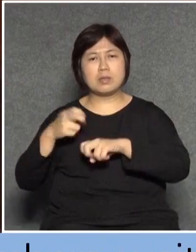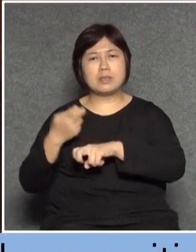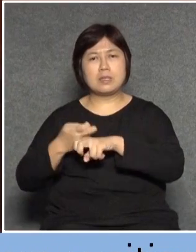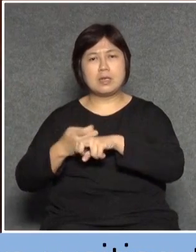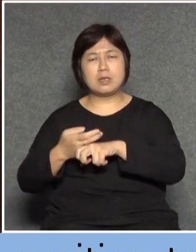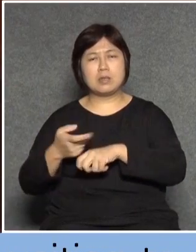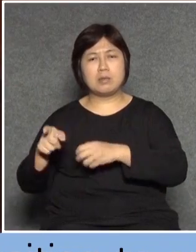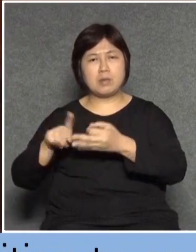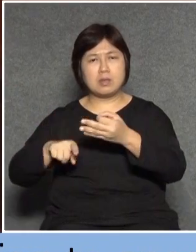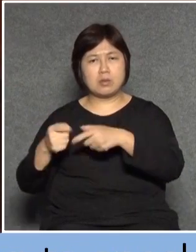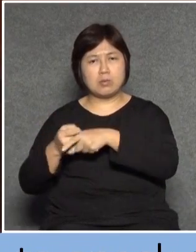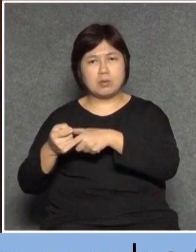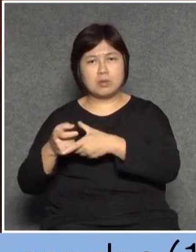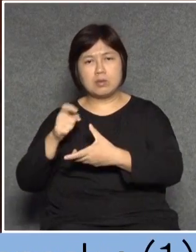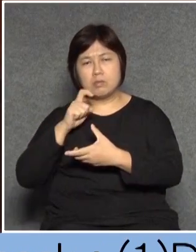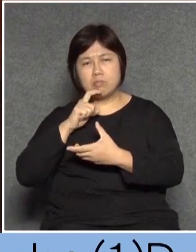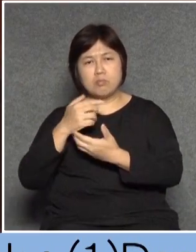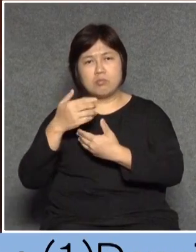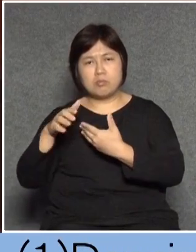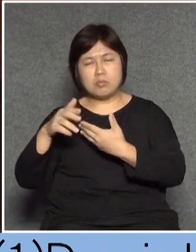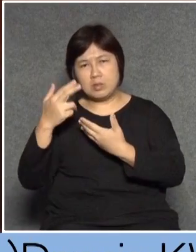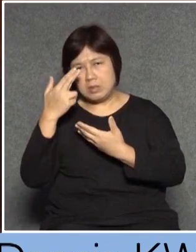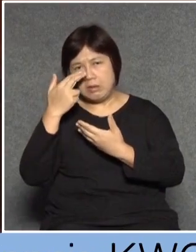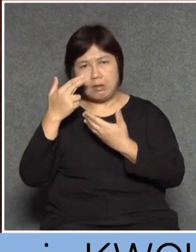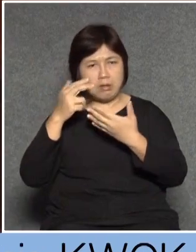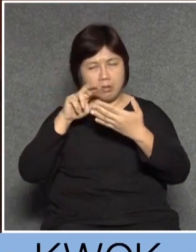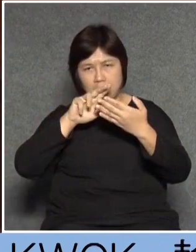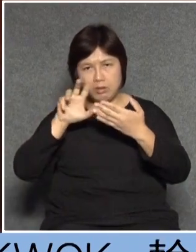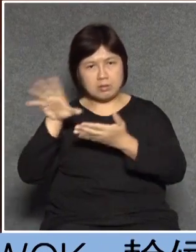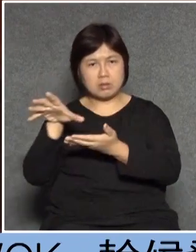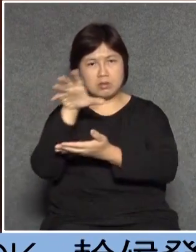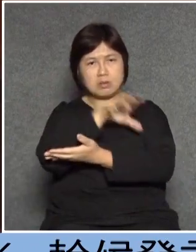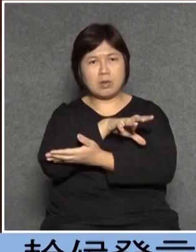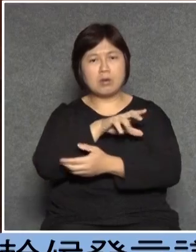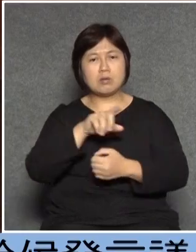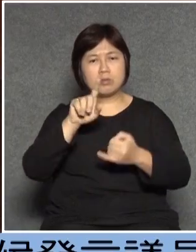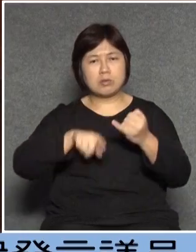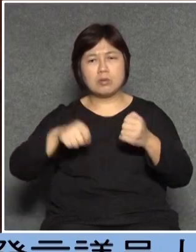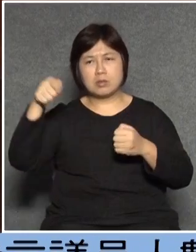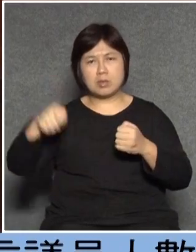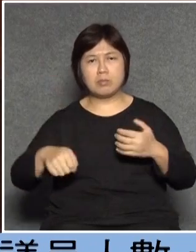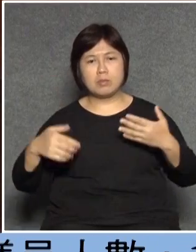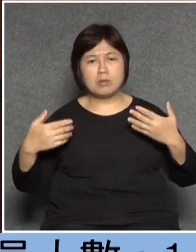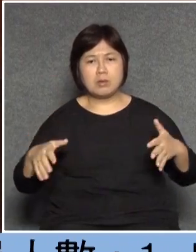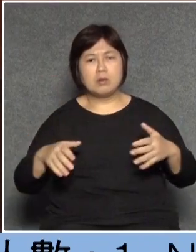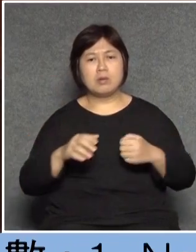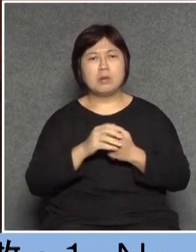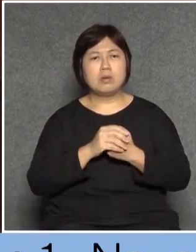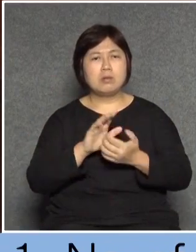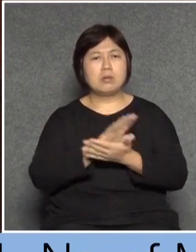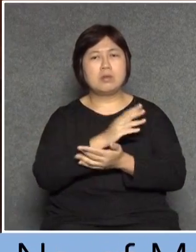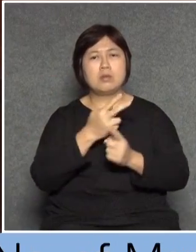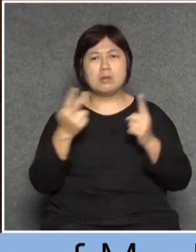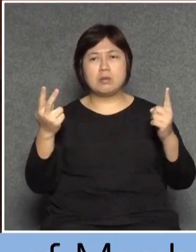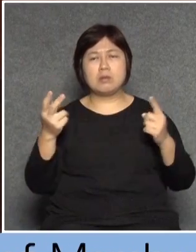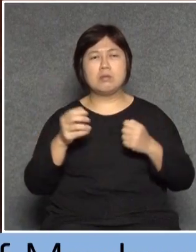份有限公司等单位的外观设计抄袭侵权案，终于就审完了，历时就12年，